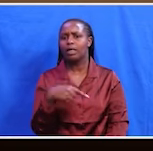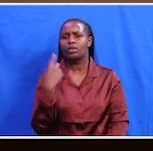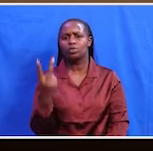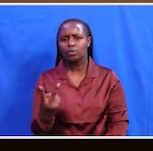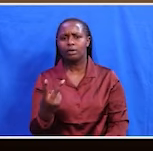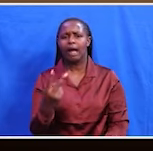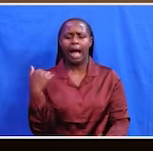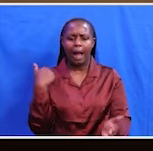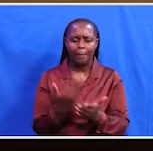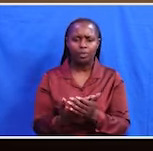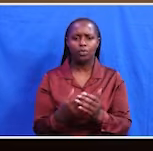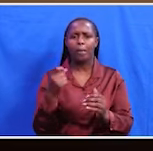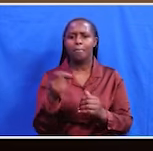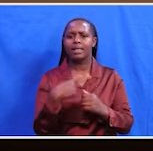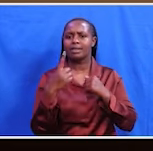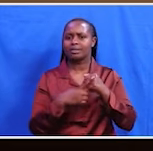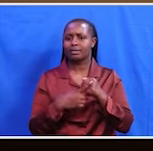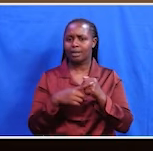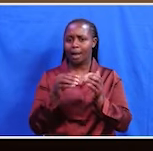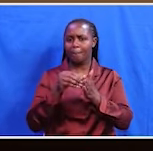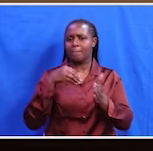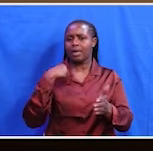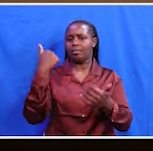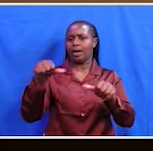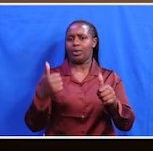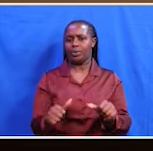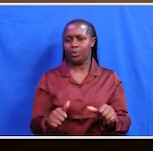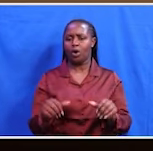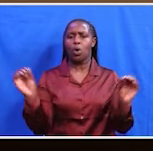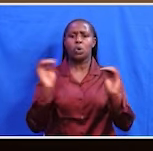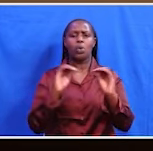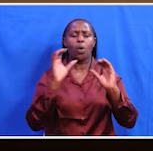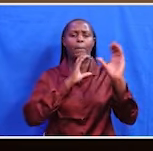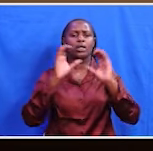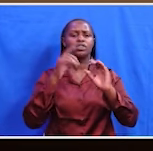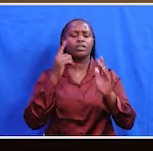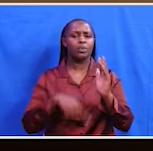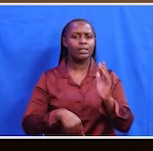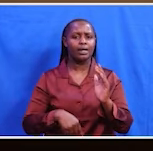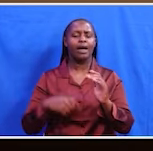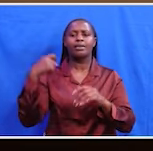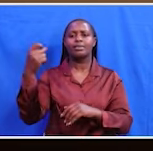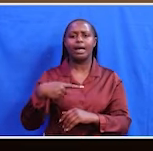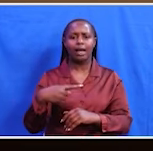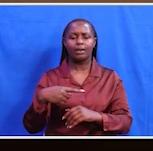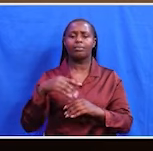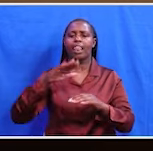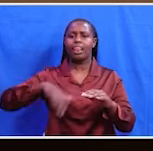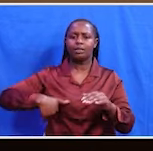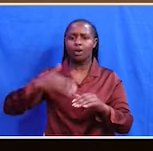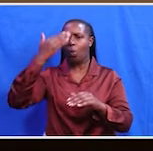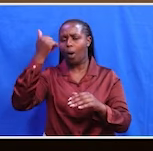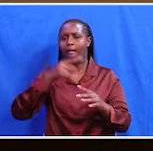months. Hakuna mshahara. Hakuna mwenye anakomunikata kuambie, hii mshahara imechelewa kwa sababu ya A, B, C, D.